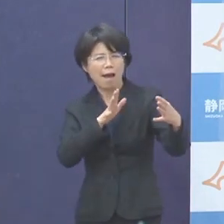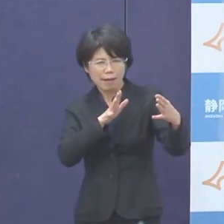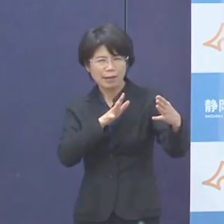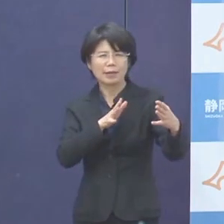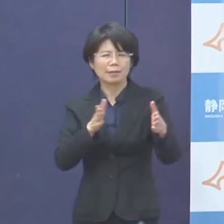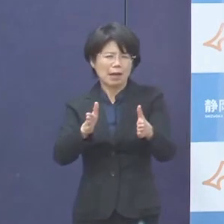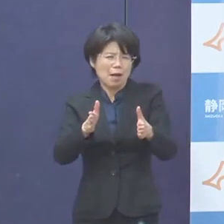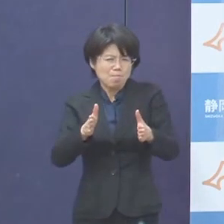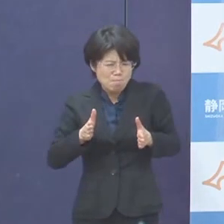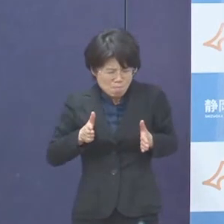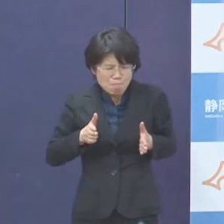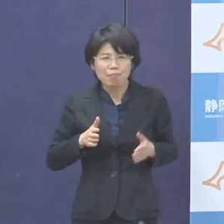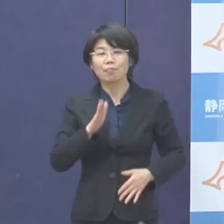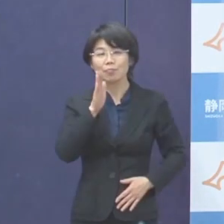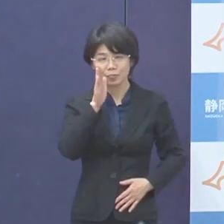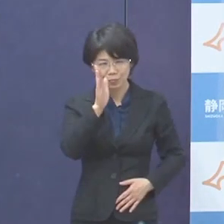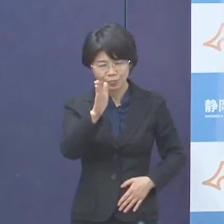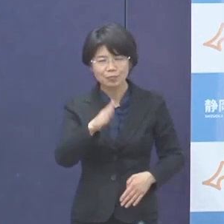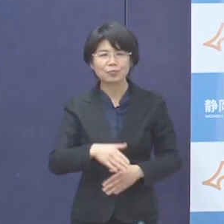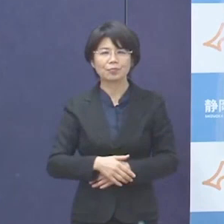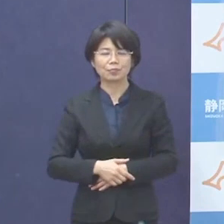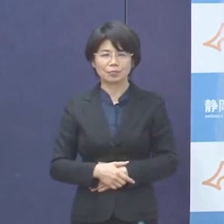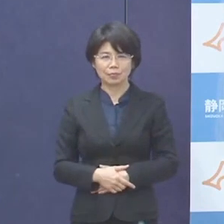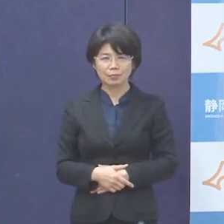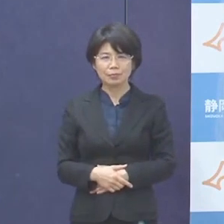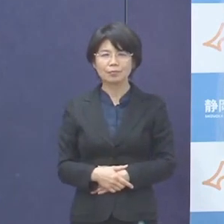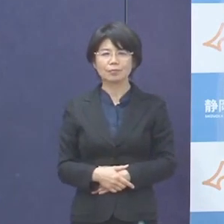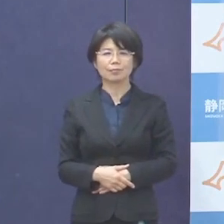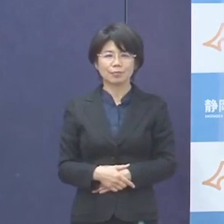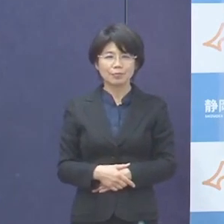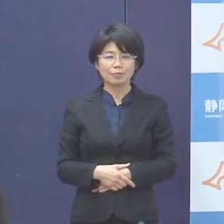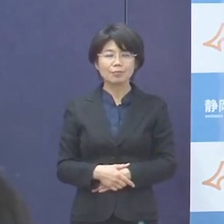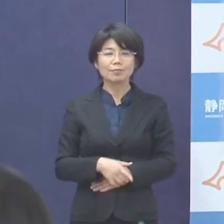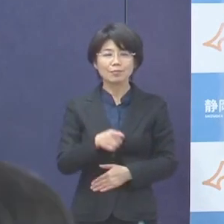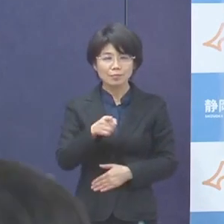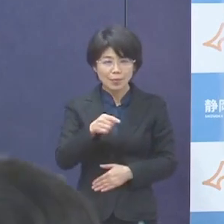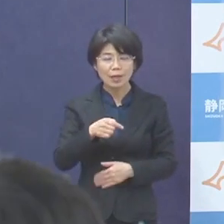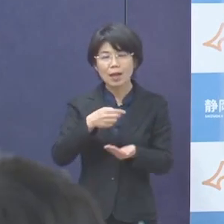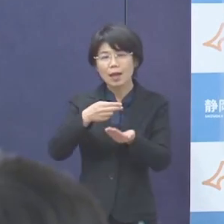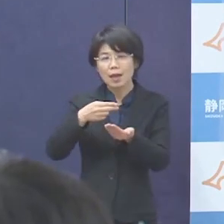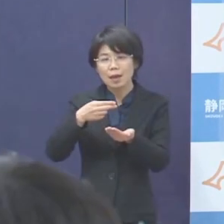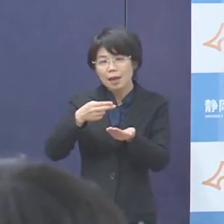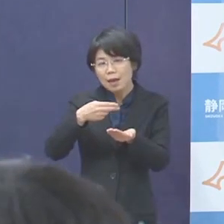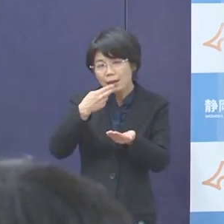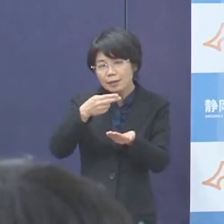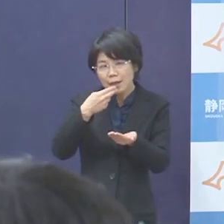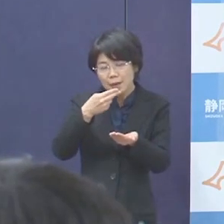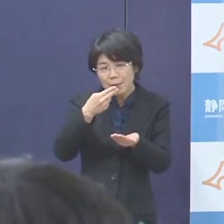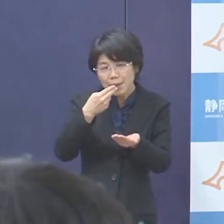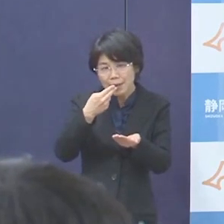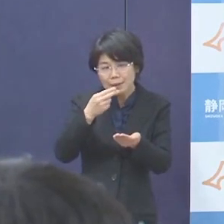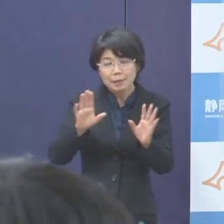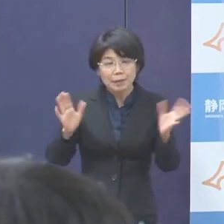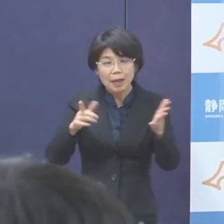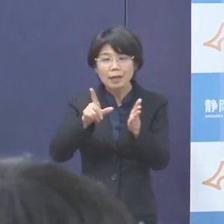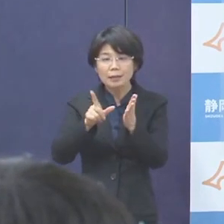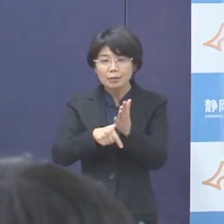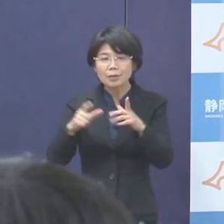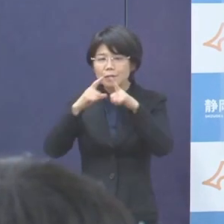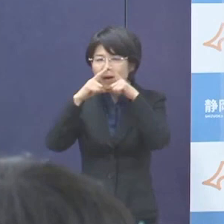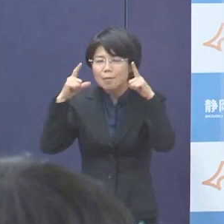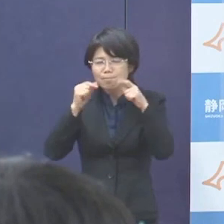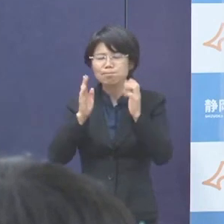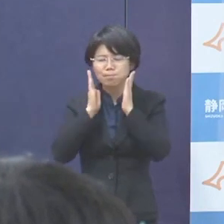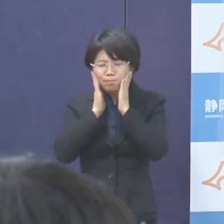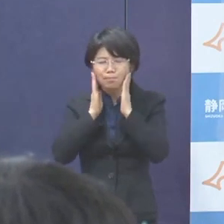だ、なさらないようにお願いしたいと。それから入場者の食事中以外のマスク着用の呼びかけ、感染防止対策